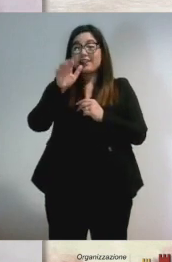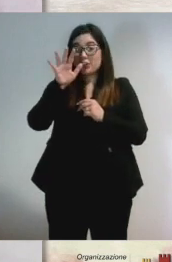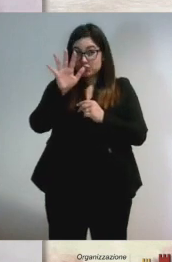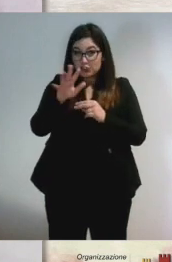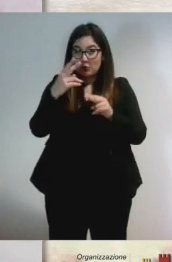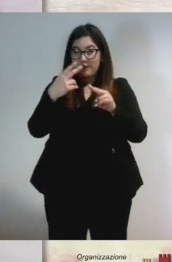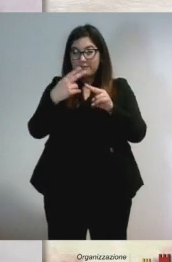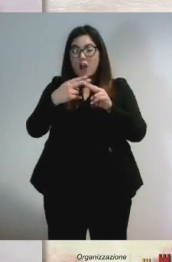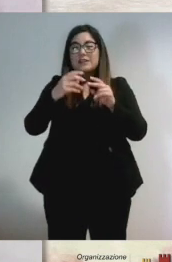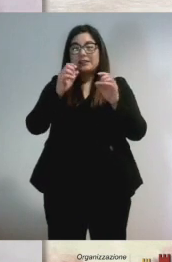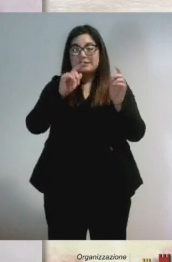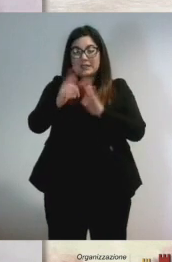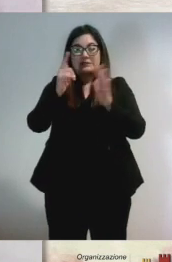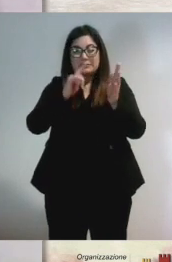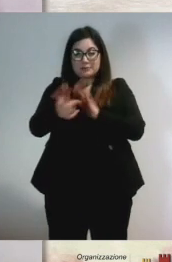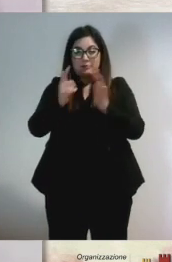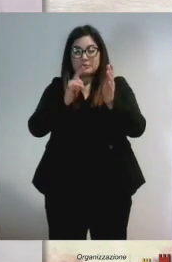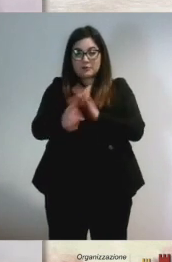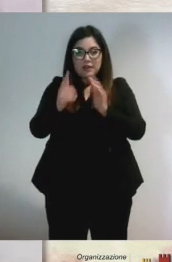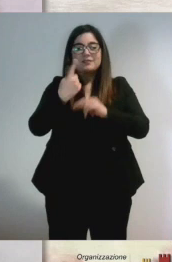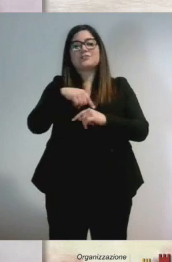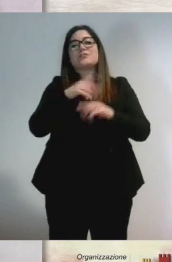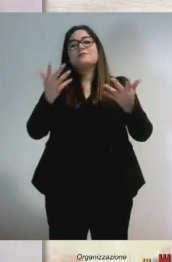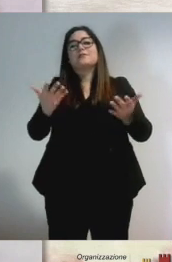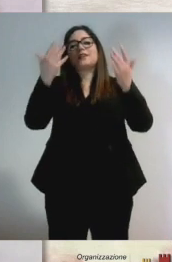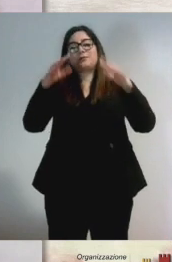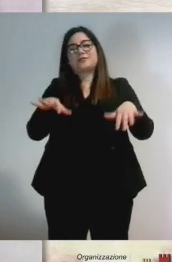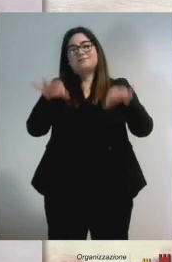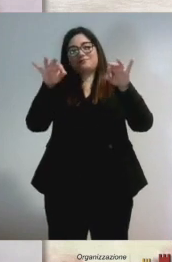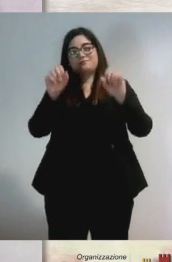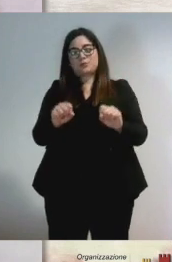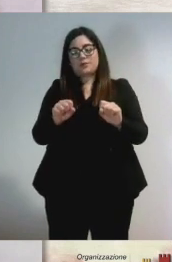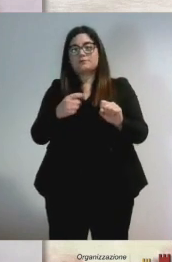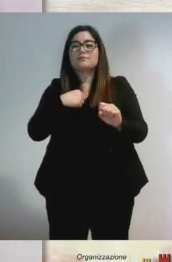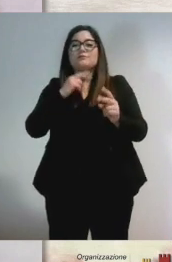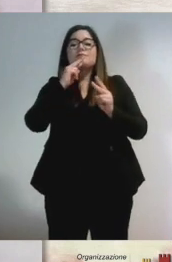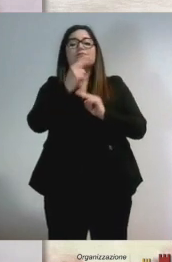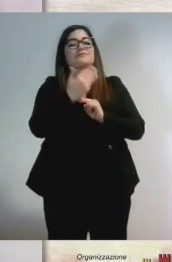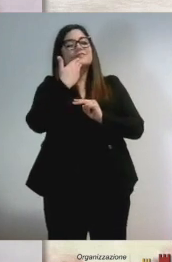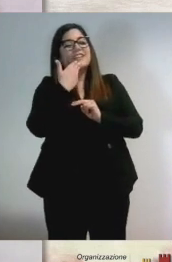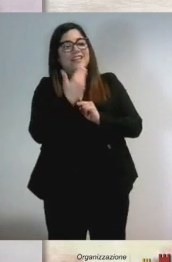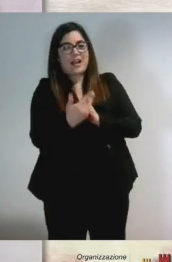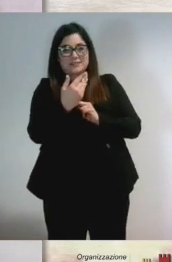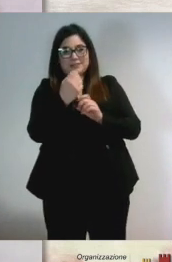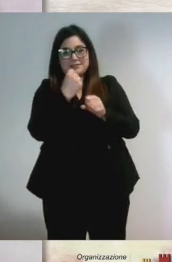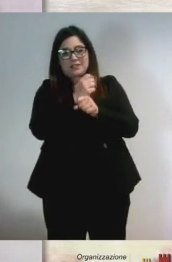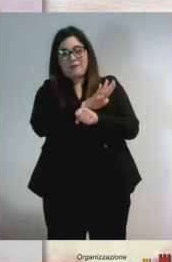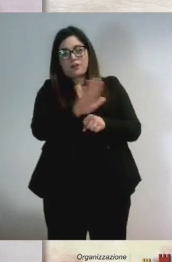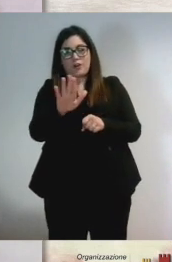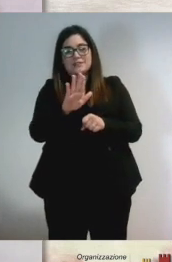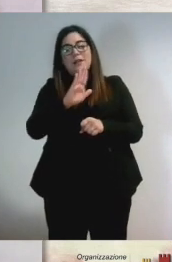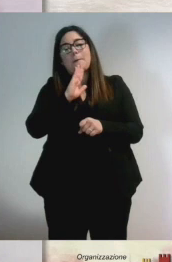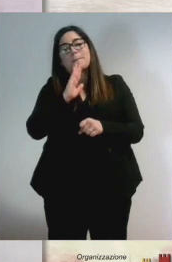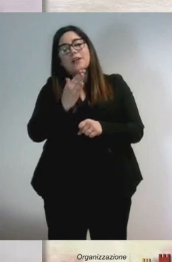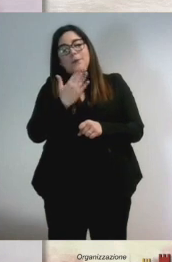ininterrotte che adesso possiamo finalmente sospendere io gli ho risposto Grazie per quello che avete fatto Meno male Siamo